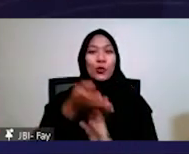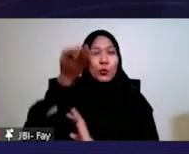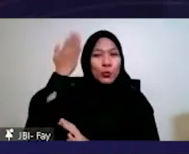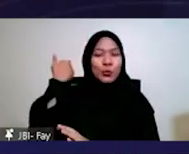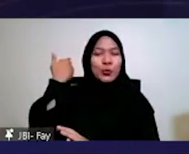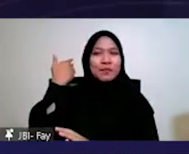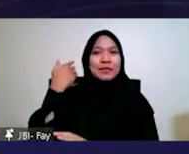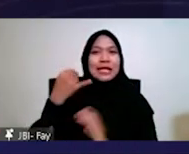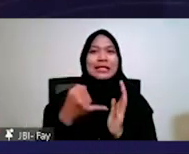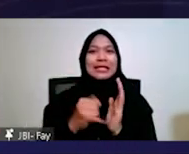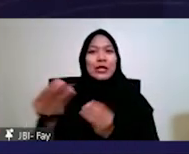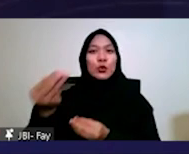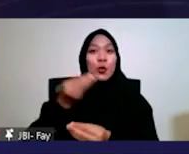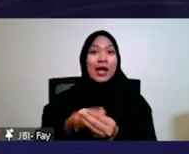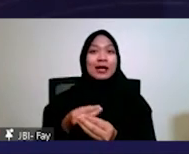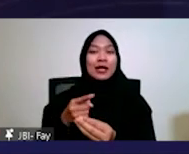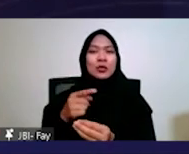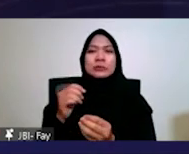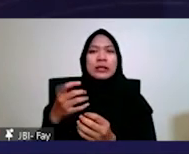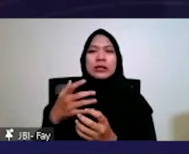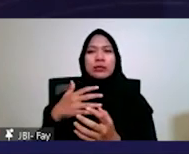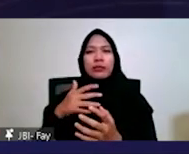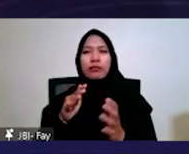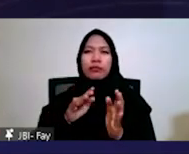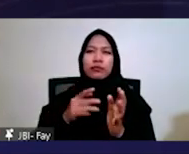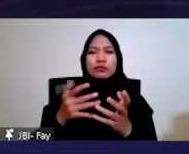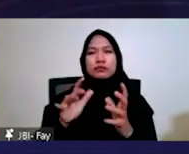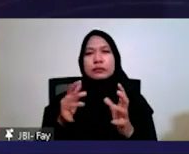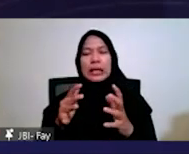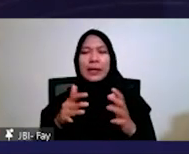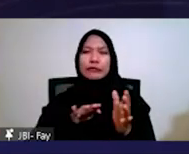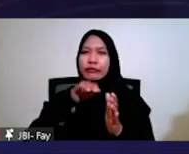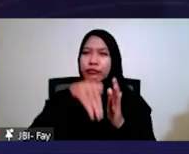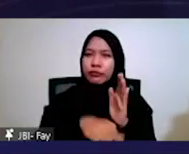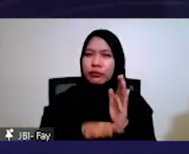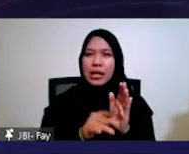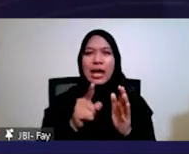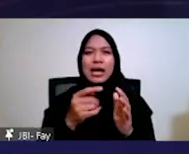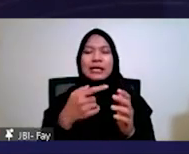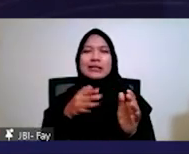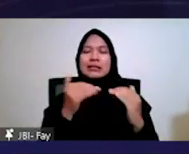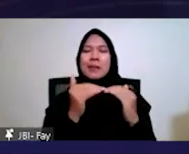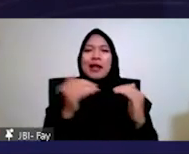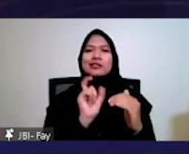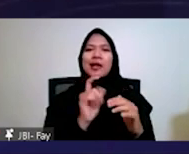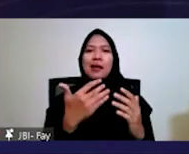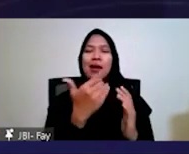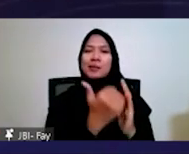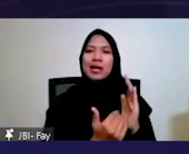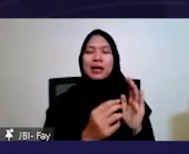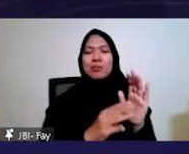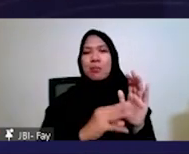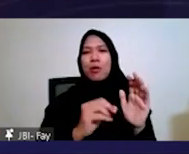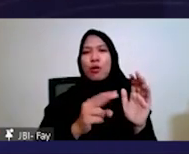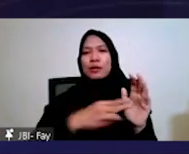nilai tukarnya itu bergejolak ya kita stabilkan dengan kebijakan moneter kemarin juga